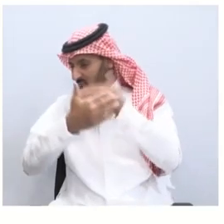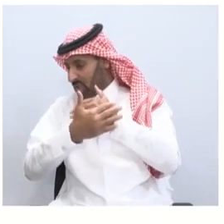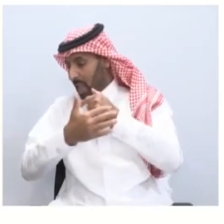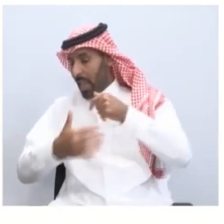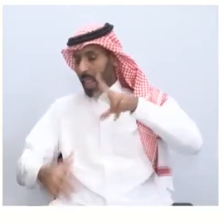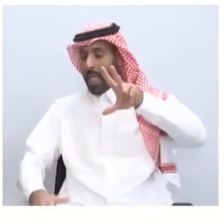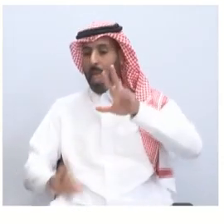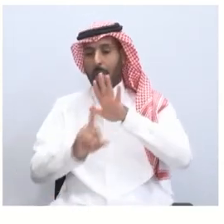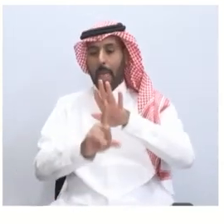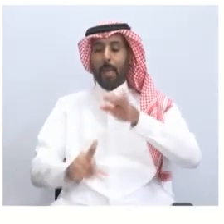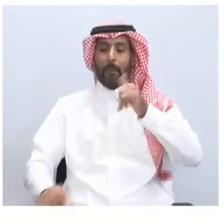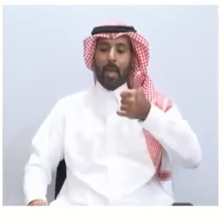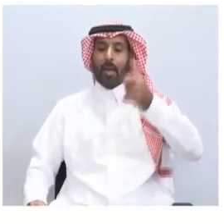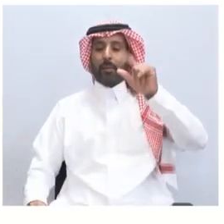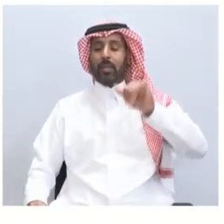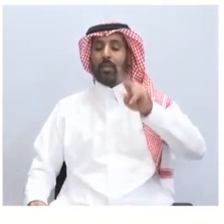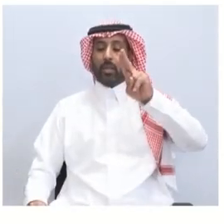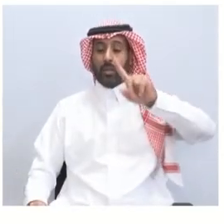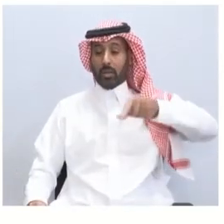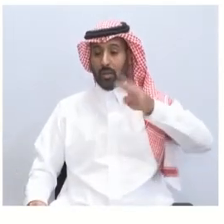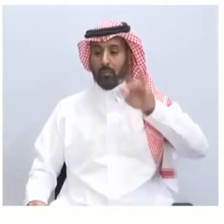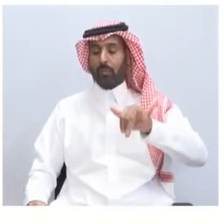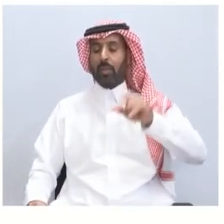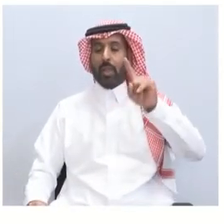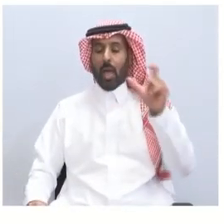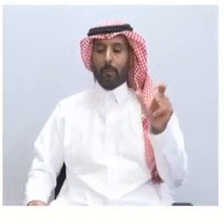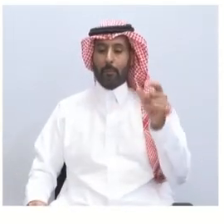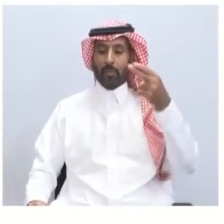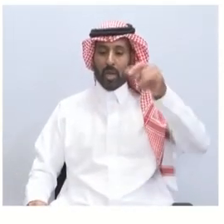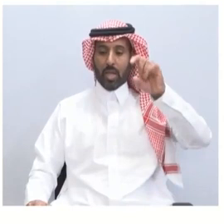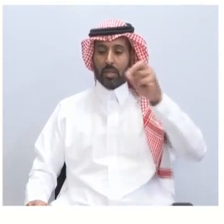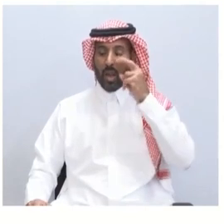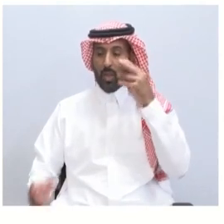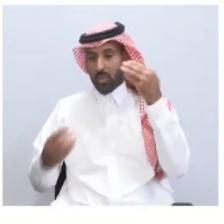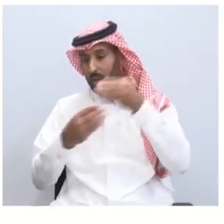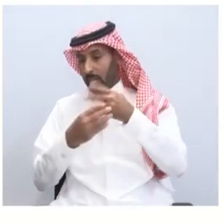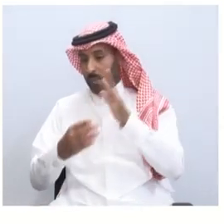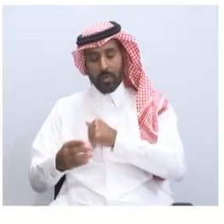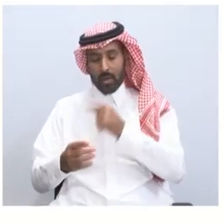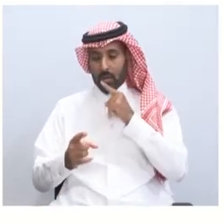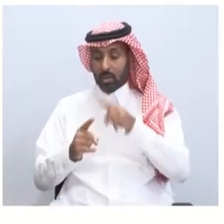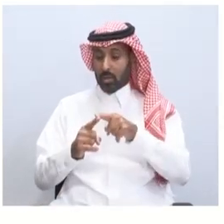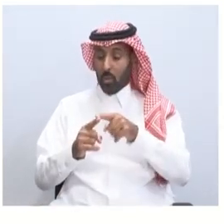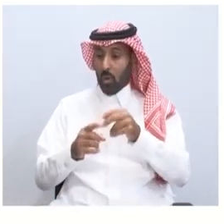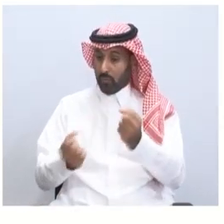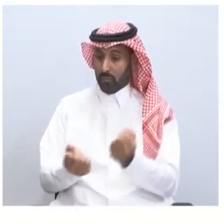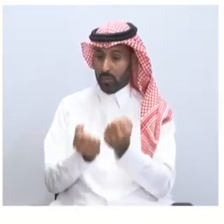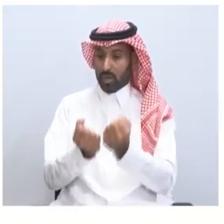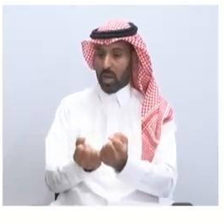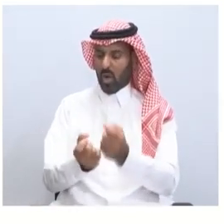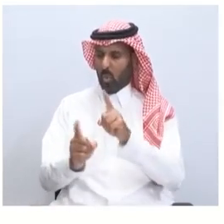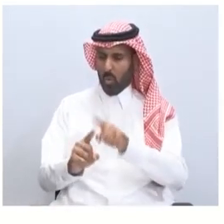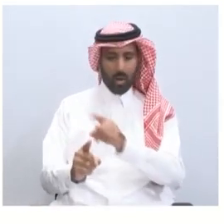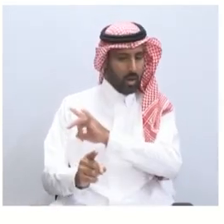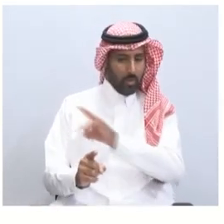الامام تركي بن عبد الله عن الانظار لانه لم يرضخ للقوات المعتديه ولم